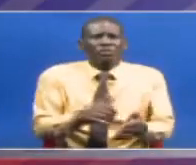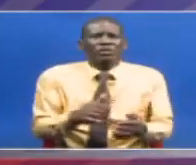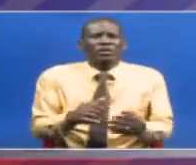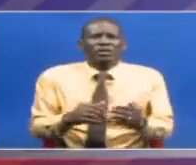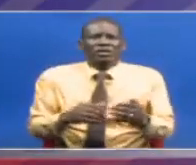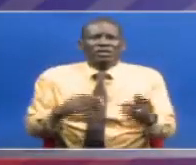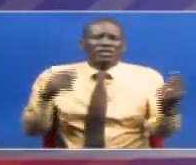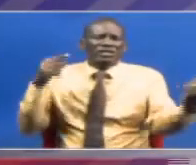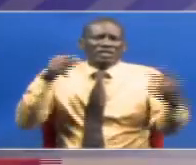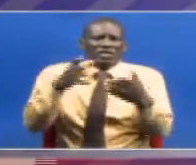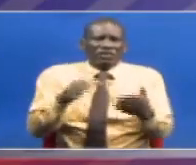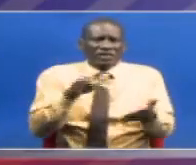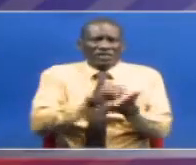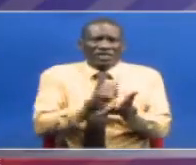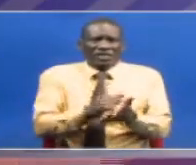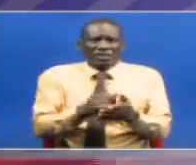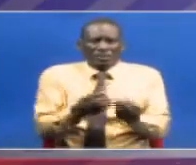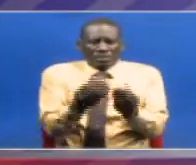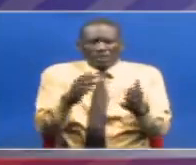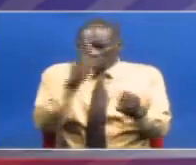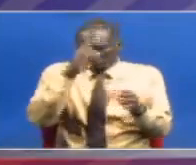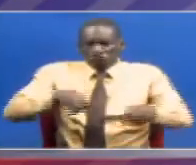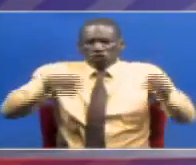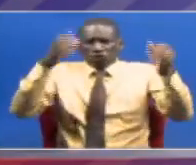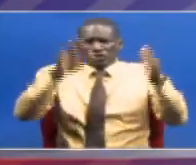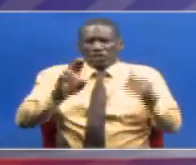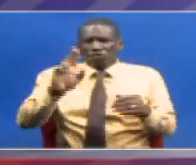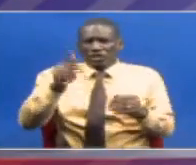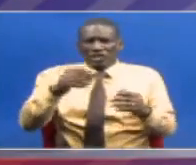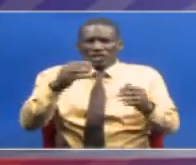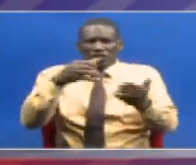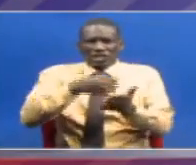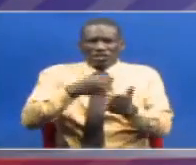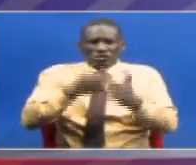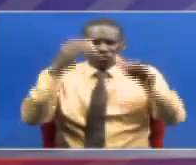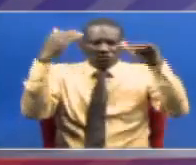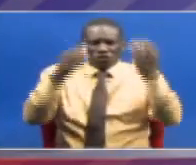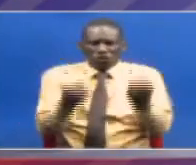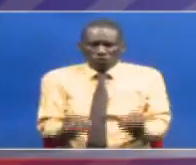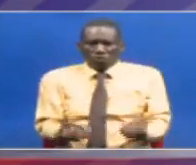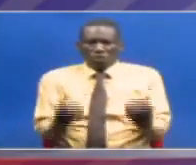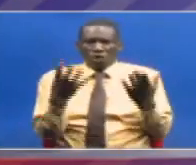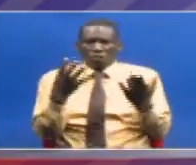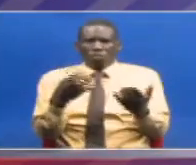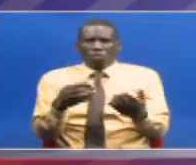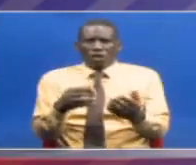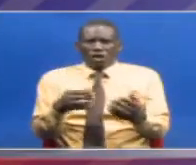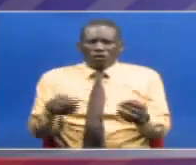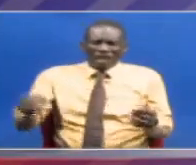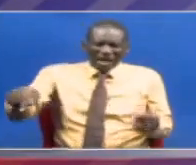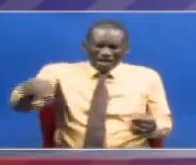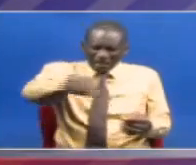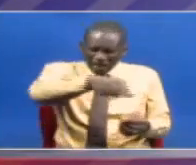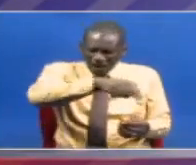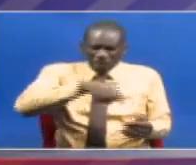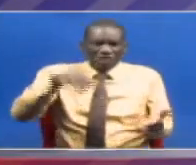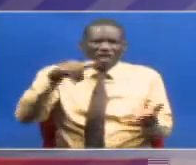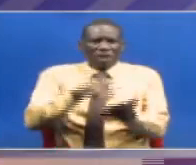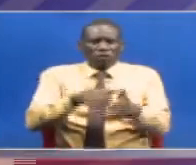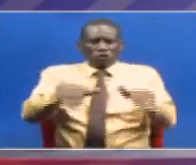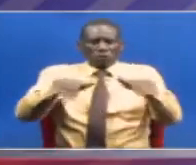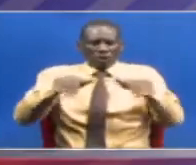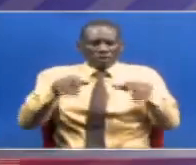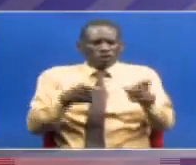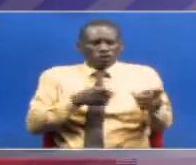Kufikia sasa ni kwamba maafisa wengi wa polisi wakiwemo wataalamu wa kupambana na vilipuzi wameuzingira uwanja huo wa ndege wakisubiri kudhibiti hali